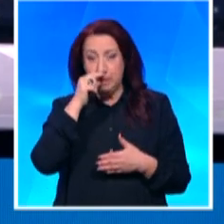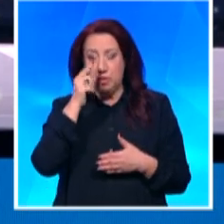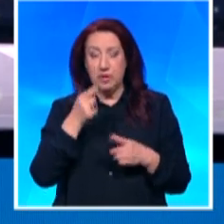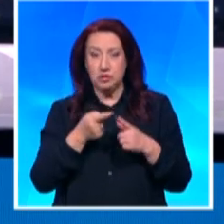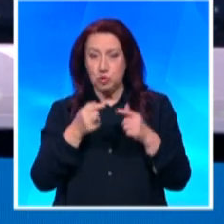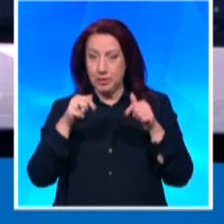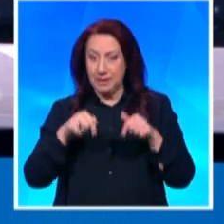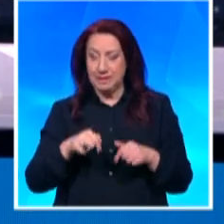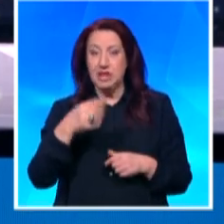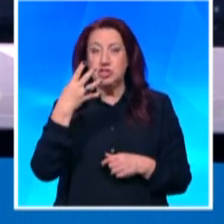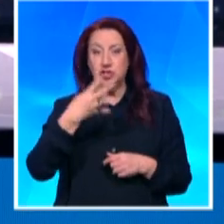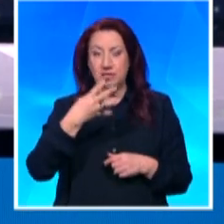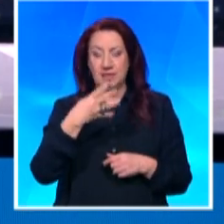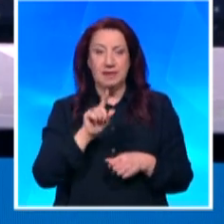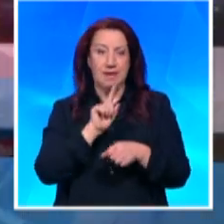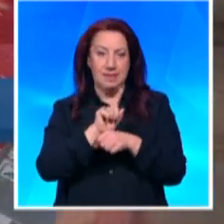водещото в четвъртък, 11 май.